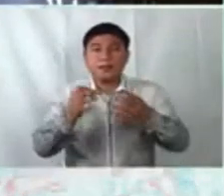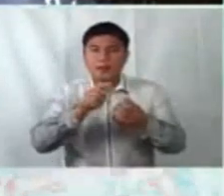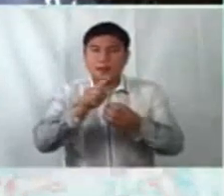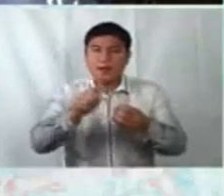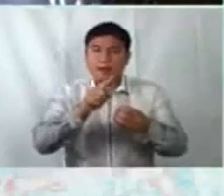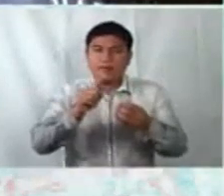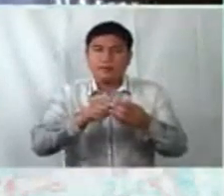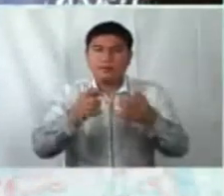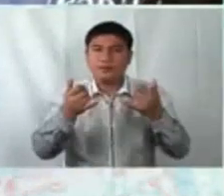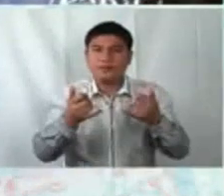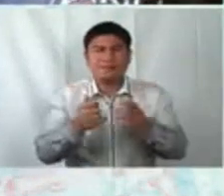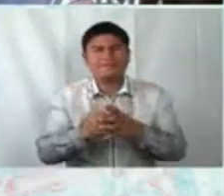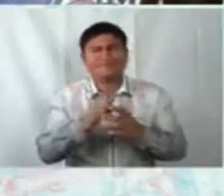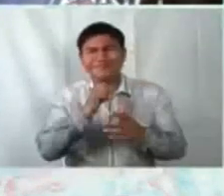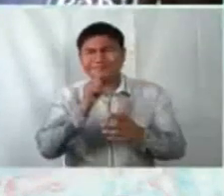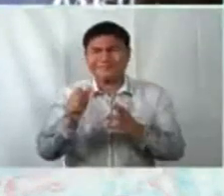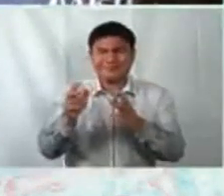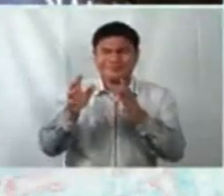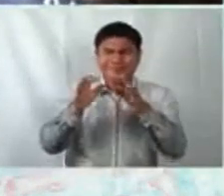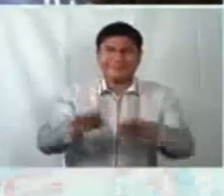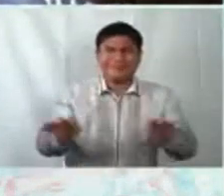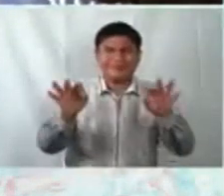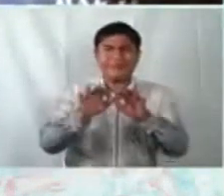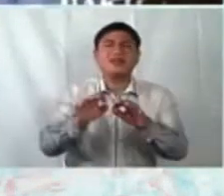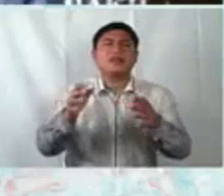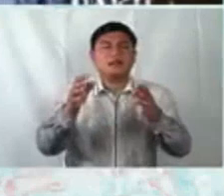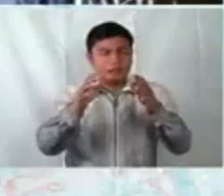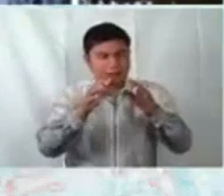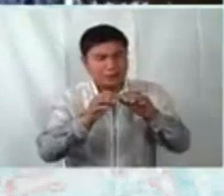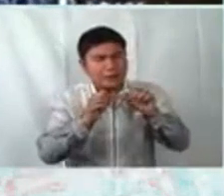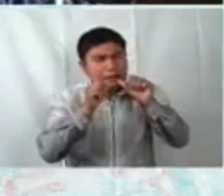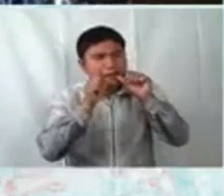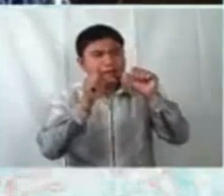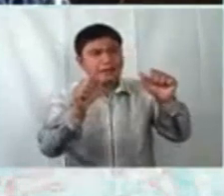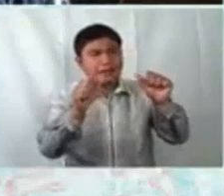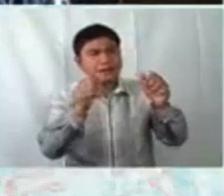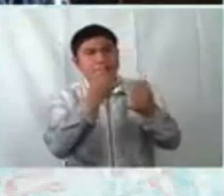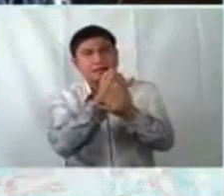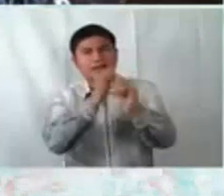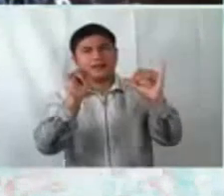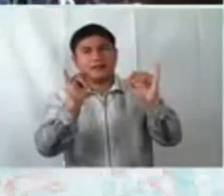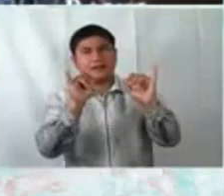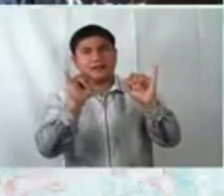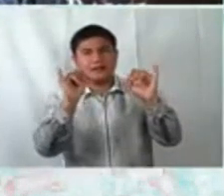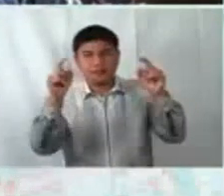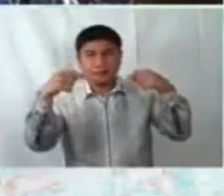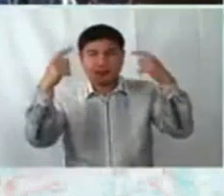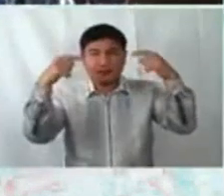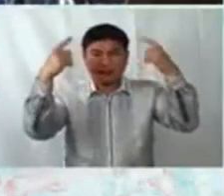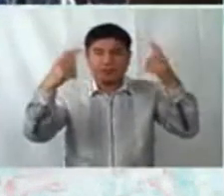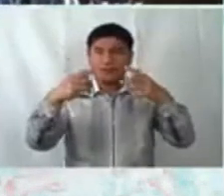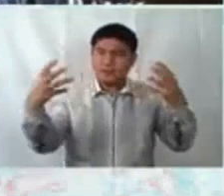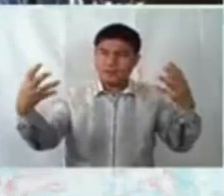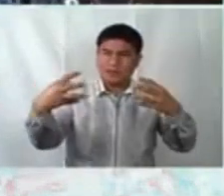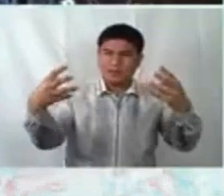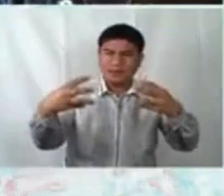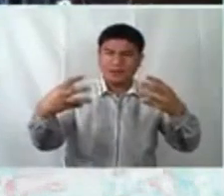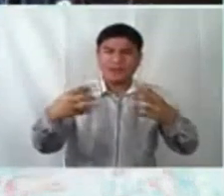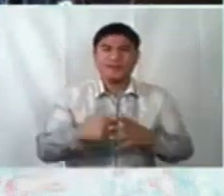hindi na masyadong mahalaga yan. Ang mahalaga, pinaproklama yung ating kasarinlan sa pagtatagumpay ng himagsika.